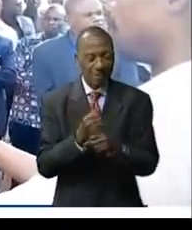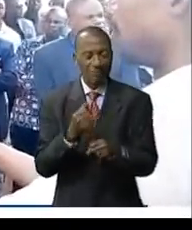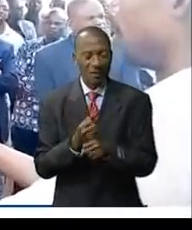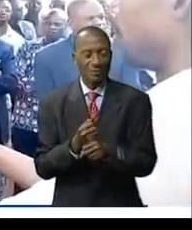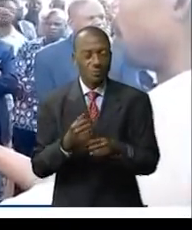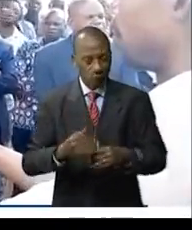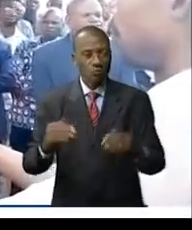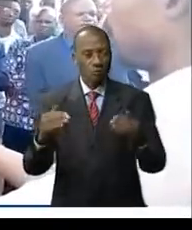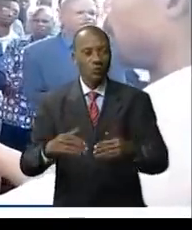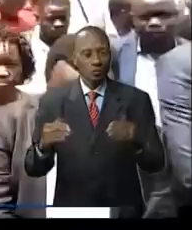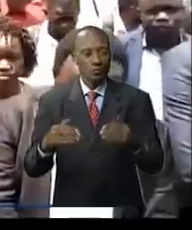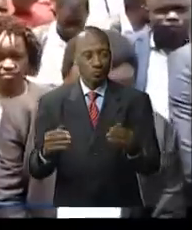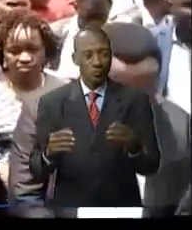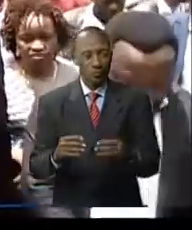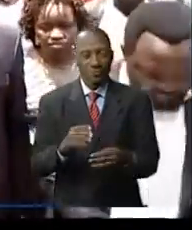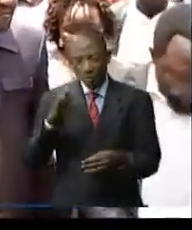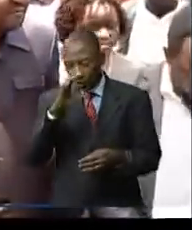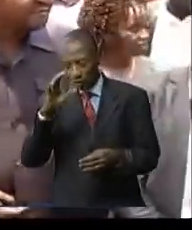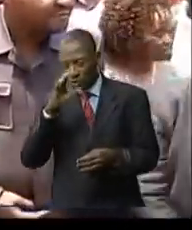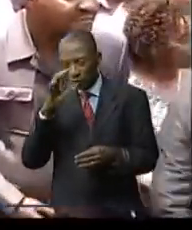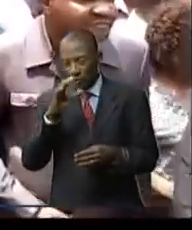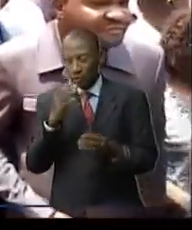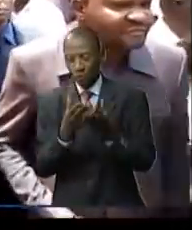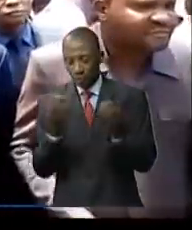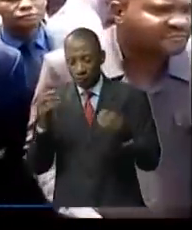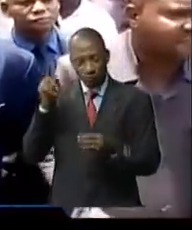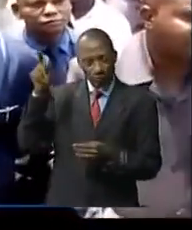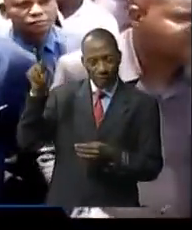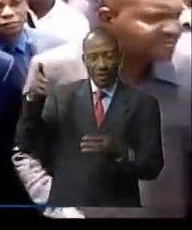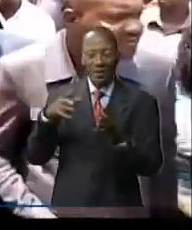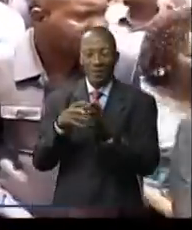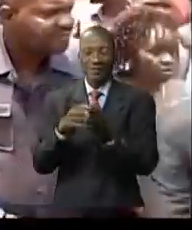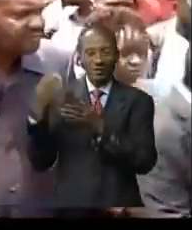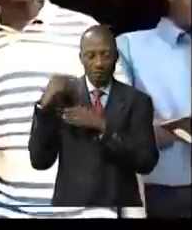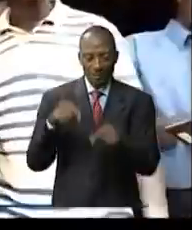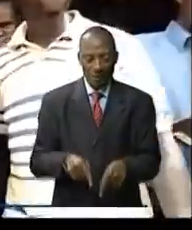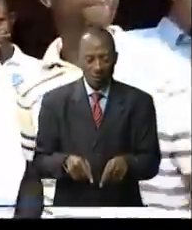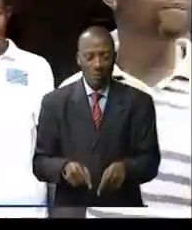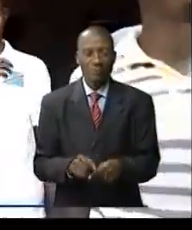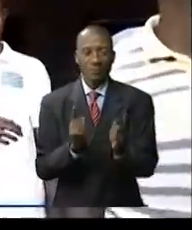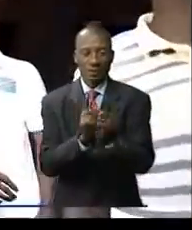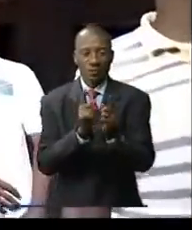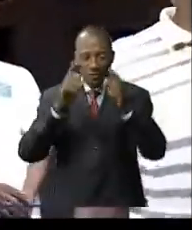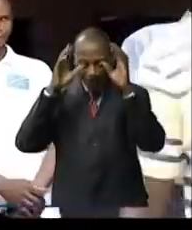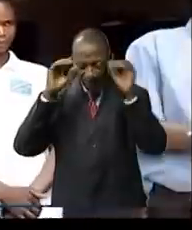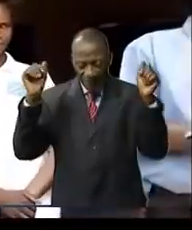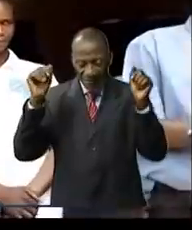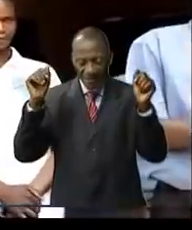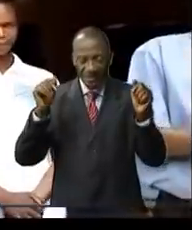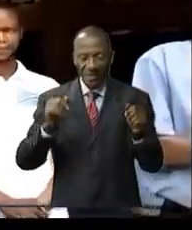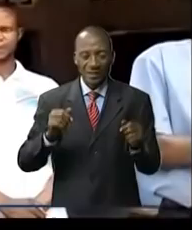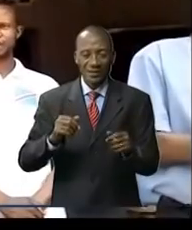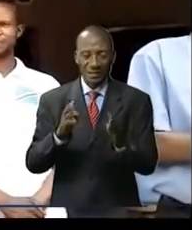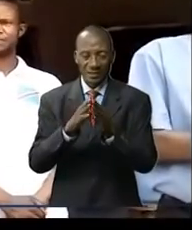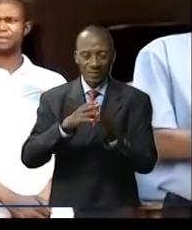suivi auprès des autorités du pays. Après le gouvernorat, les mécontents ont aussi rencontré le président de l'Assemblée provinciale de l'Omami afin de